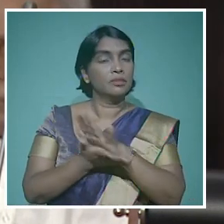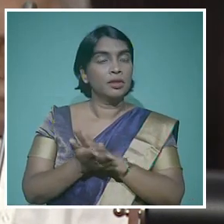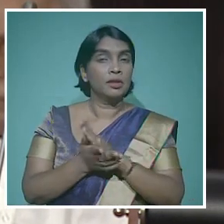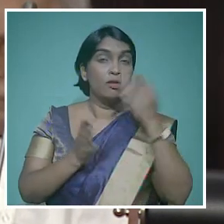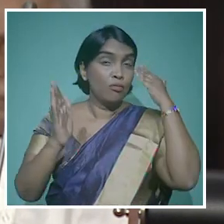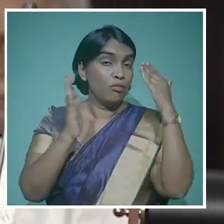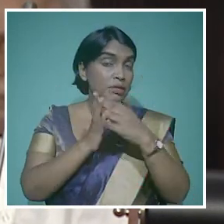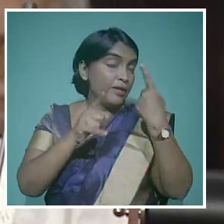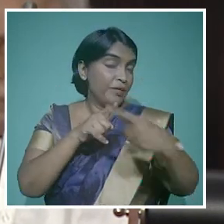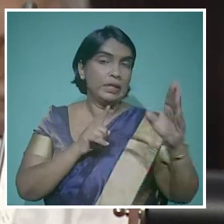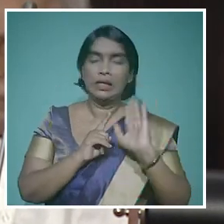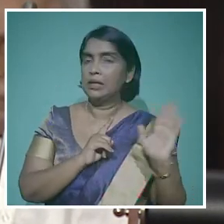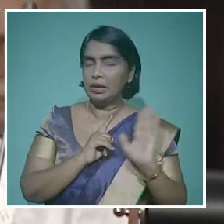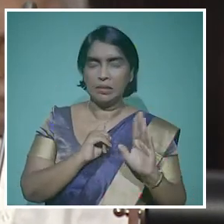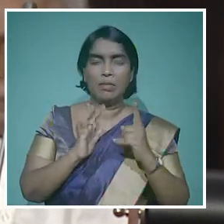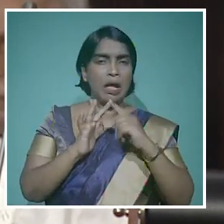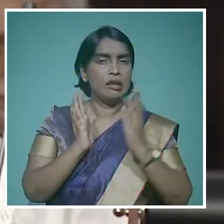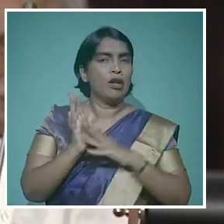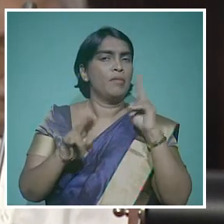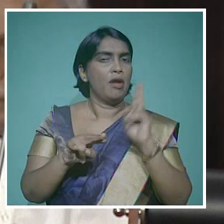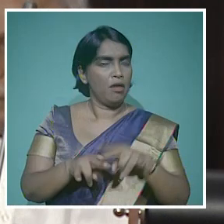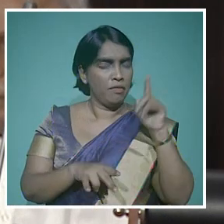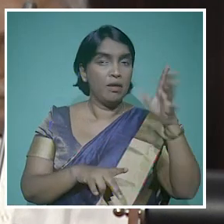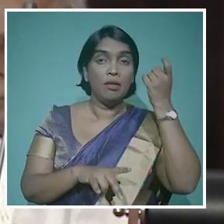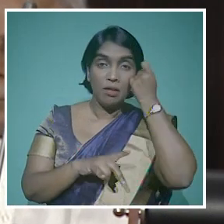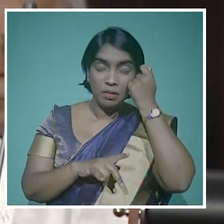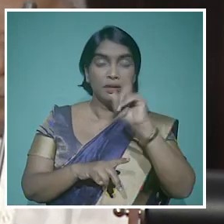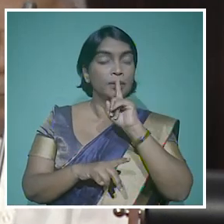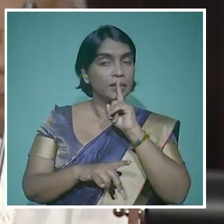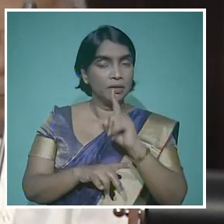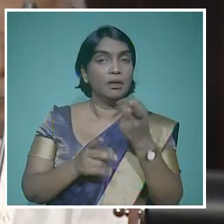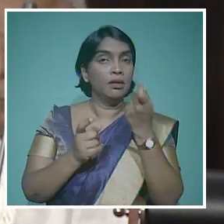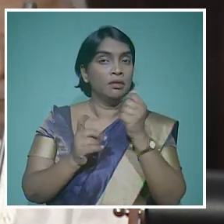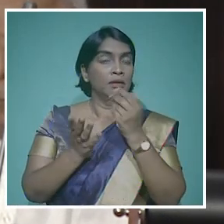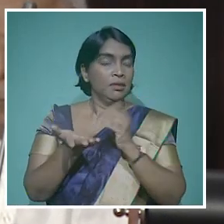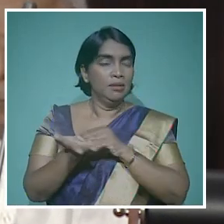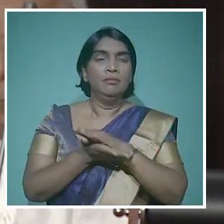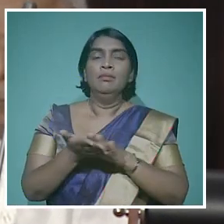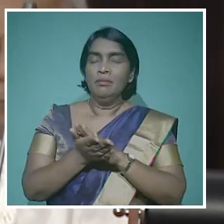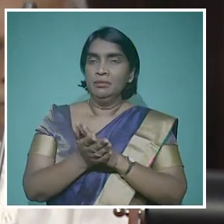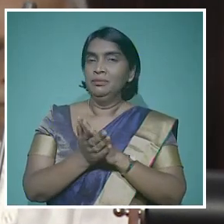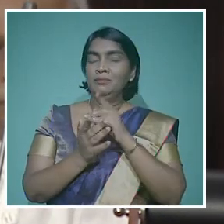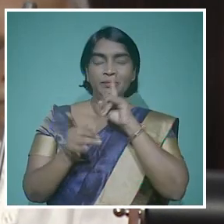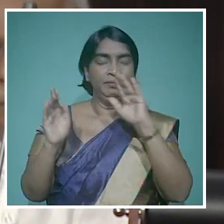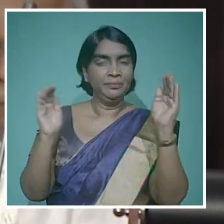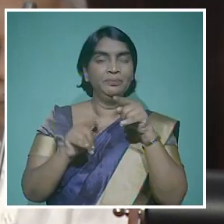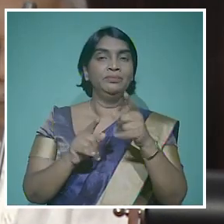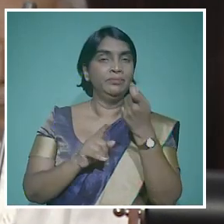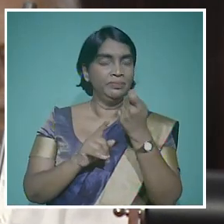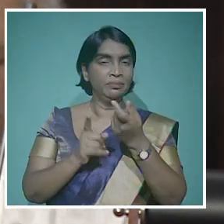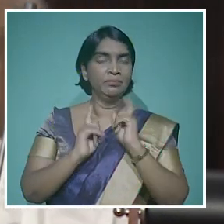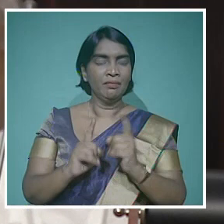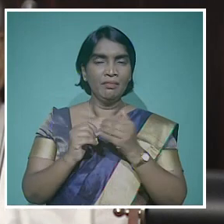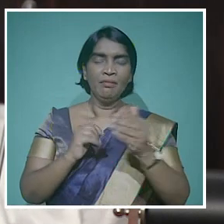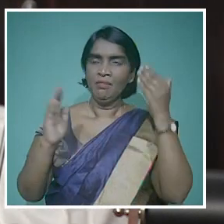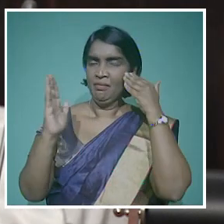සීමා වෙන්නේ නැහැ. ජාත්‍යන්තර මූල්‍ය අරමුදල යෝජනා කළ ආර්ථික ප්‍රතිසංස්කරණ සීමා වෙන්නේ ආර්ථික